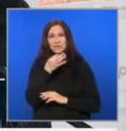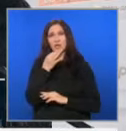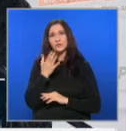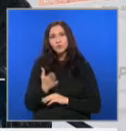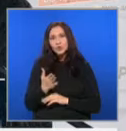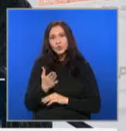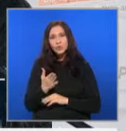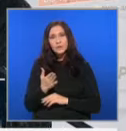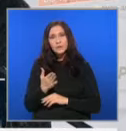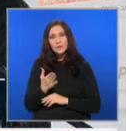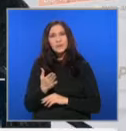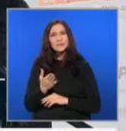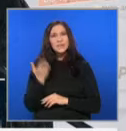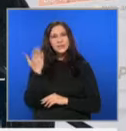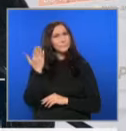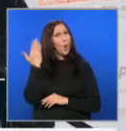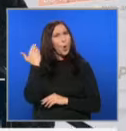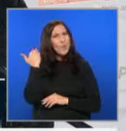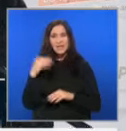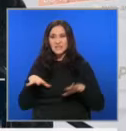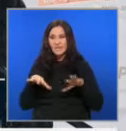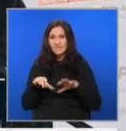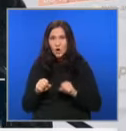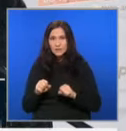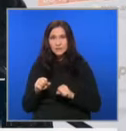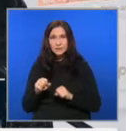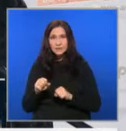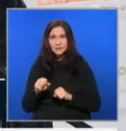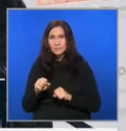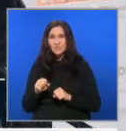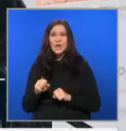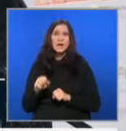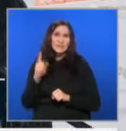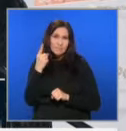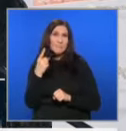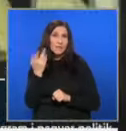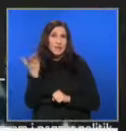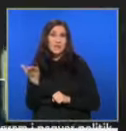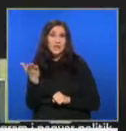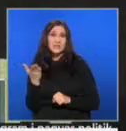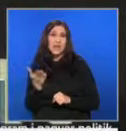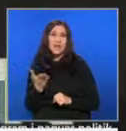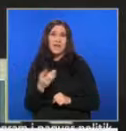случило со оваа власт, та самата се делегитимирала.